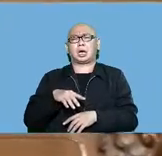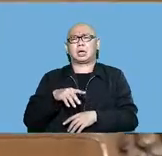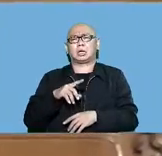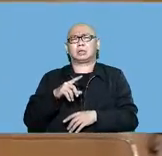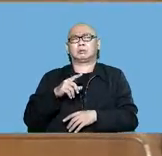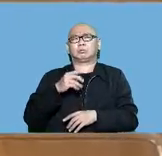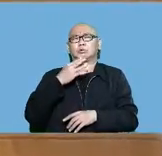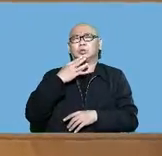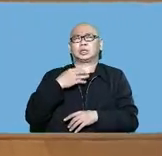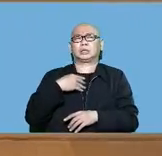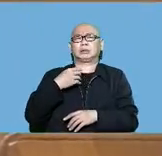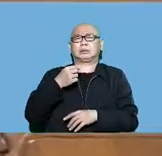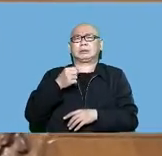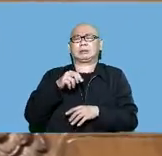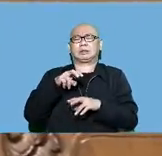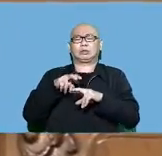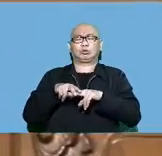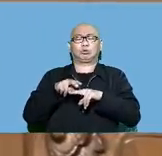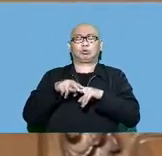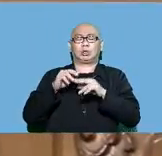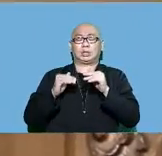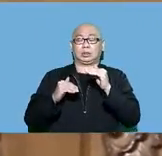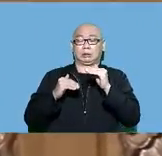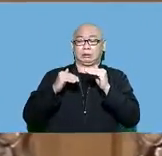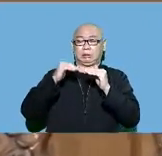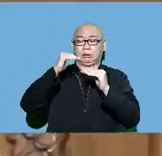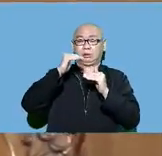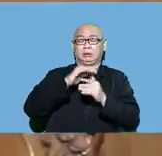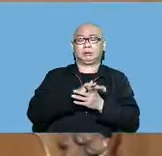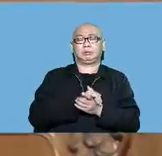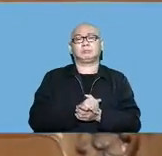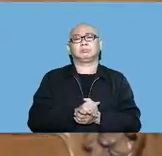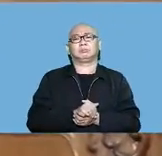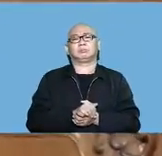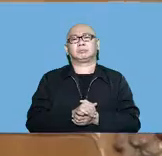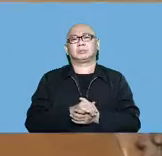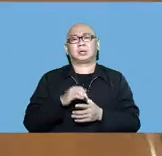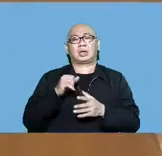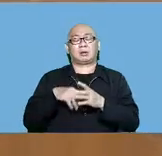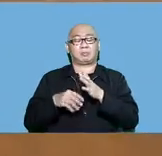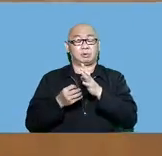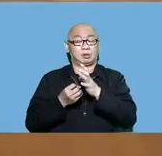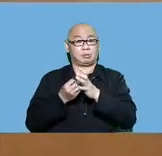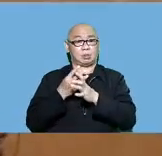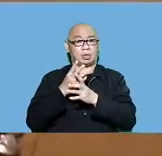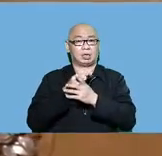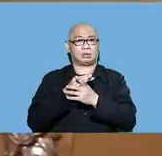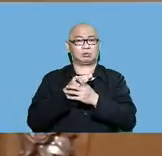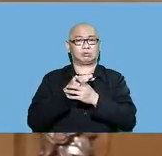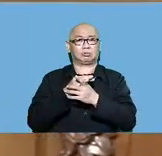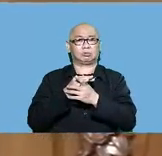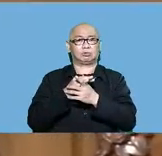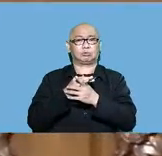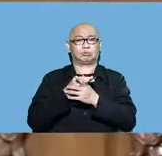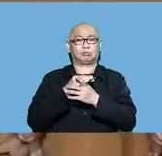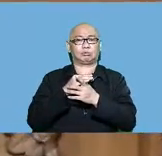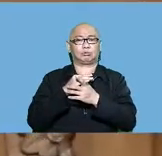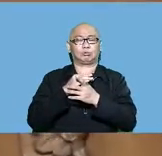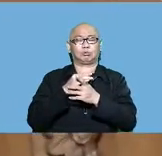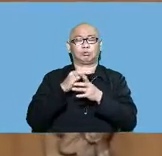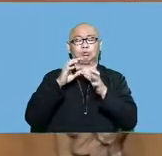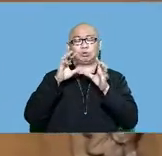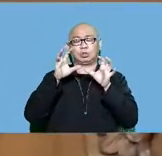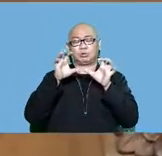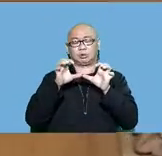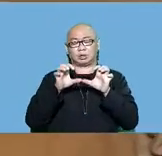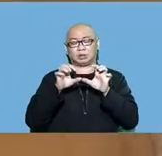sedikit kedudukan yang lebih tinggi. Dalam pengembangan universitas ke depan, peran profesor akan